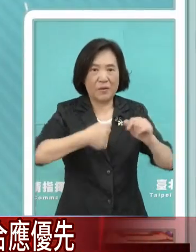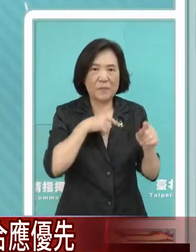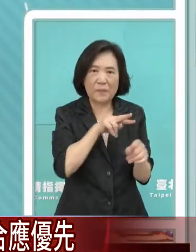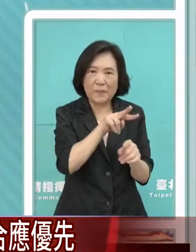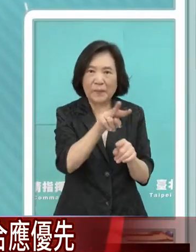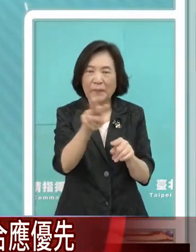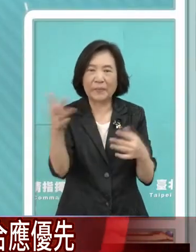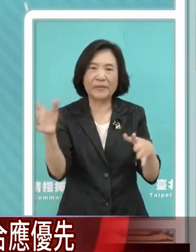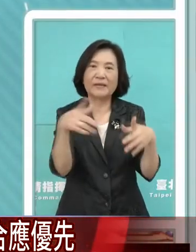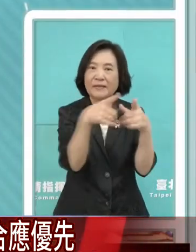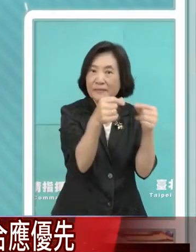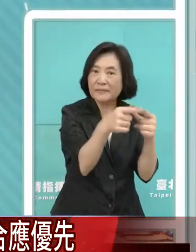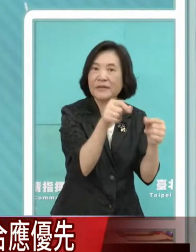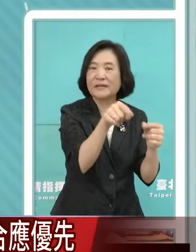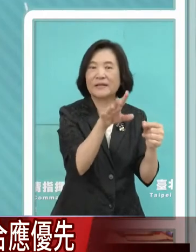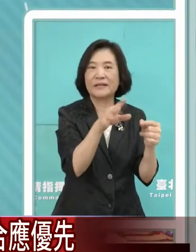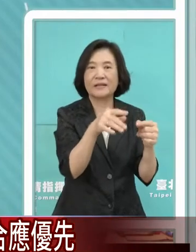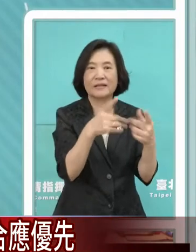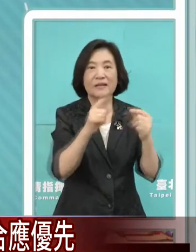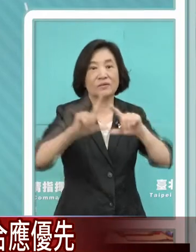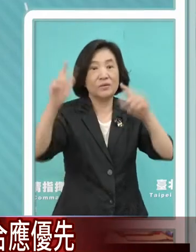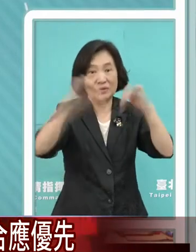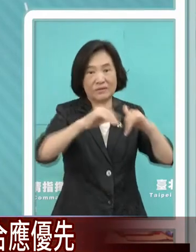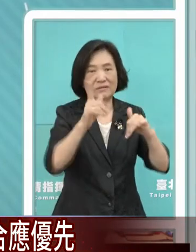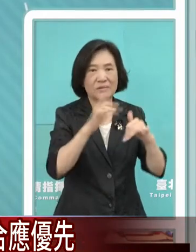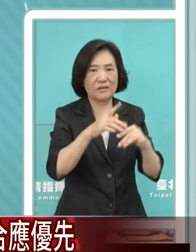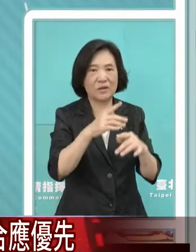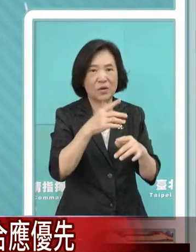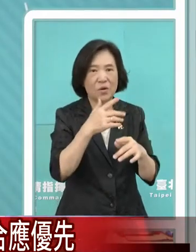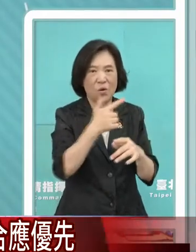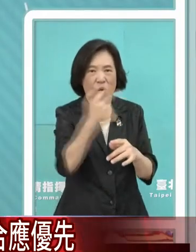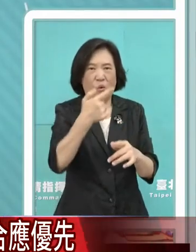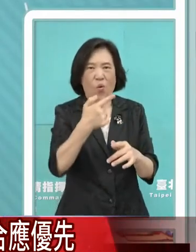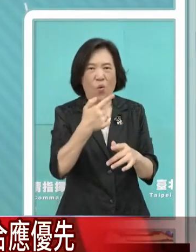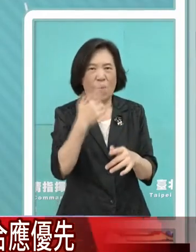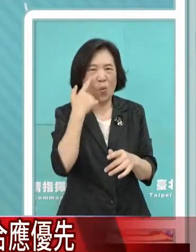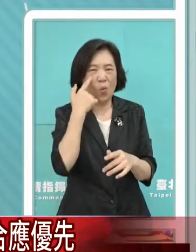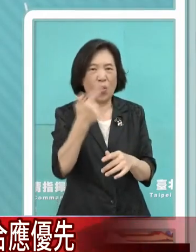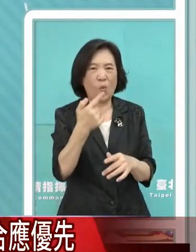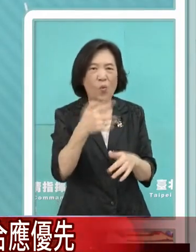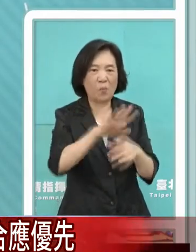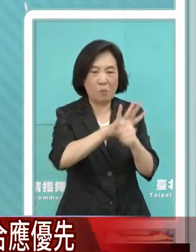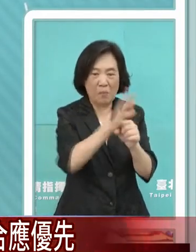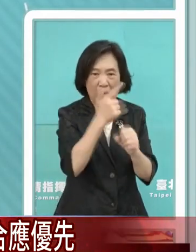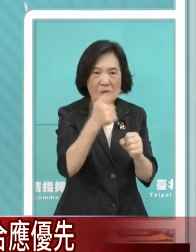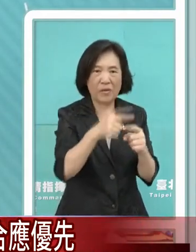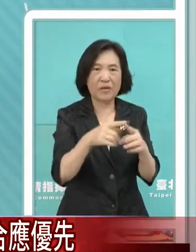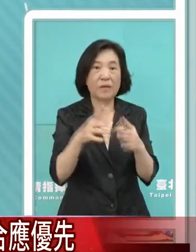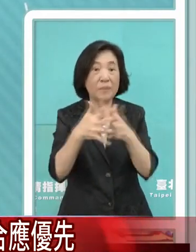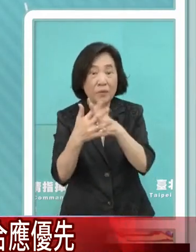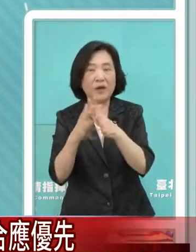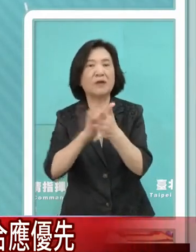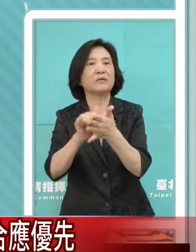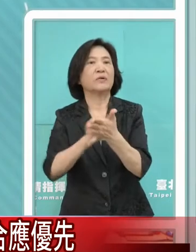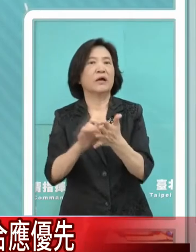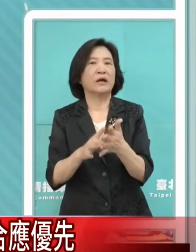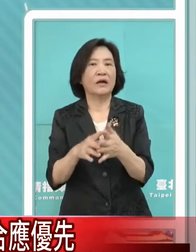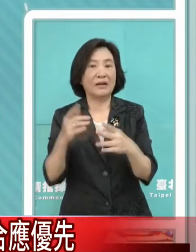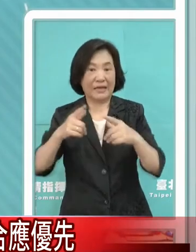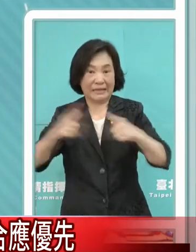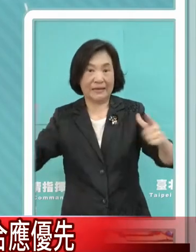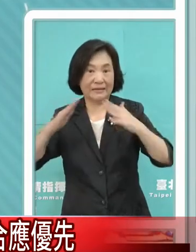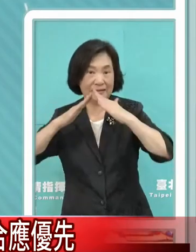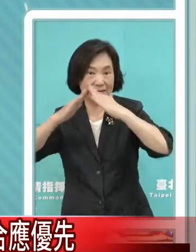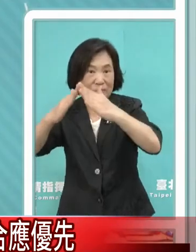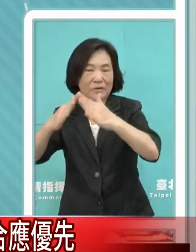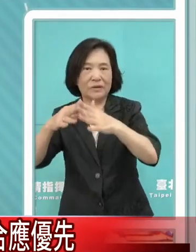道哈，像日本，你知道也是东京的疫情最明显的。美国呢，纽约，所以事实上大都会，你知